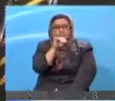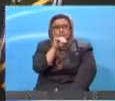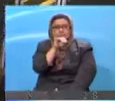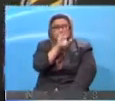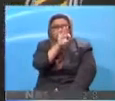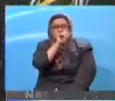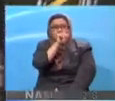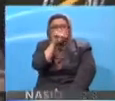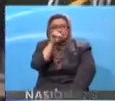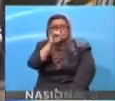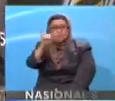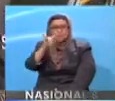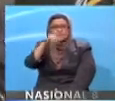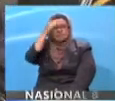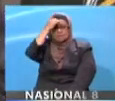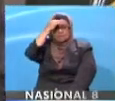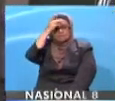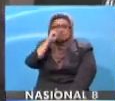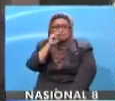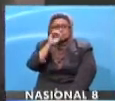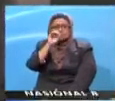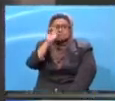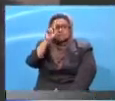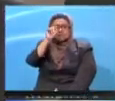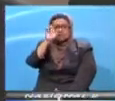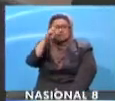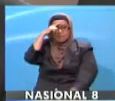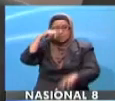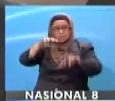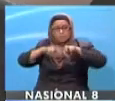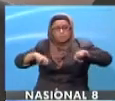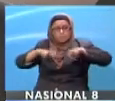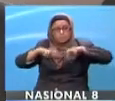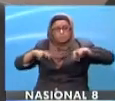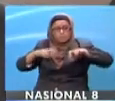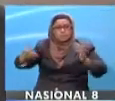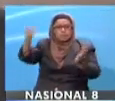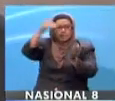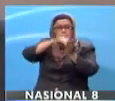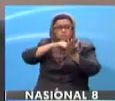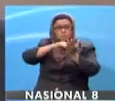Fandi dengan Datuk Mokhtar untuk kaji semula our national team